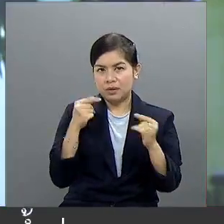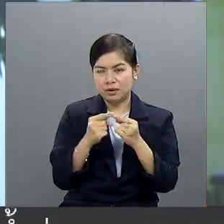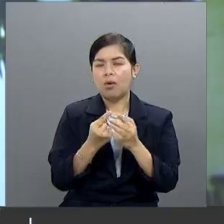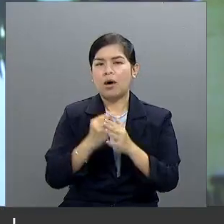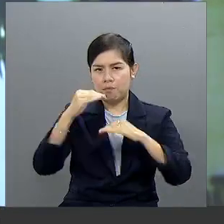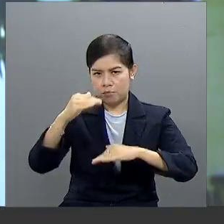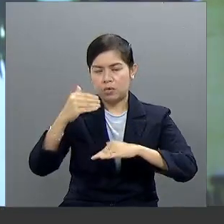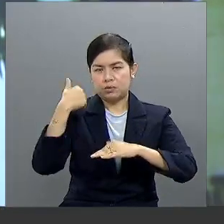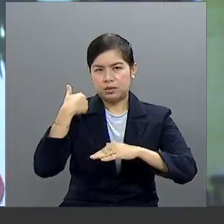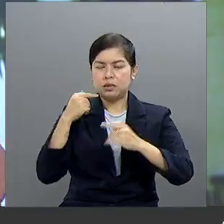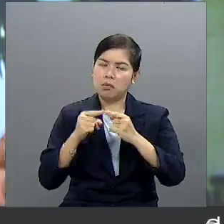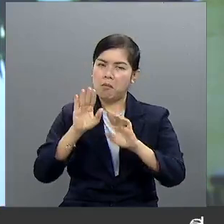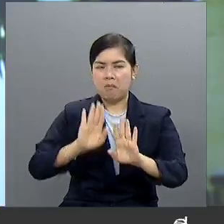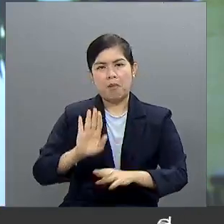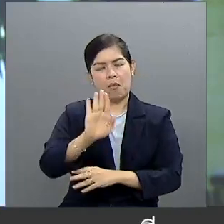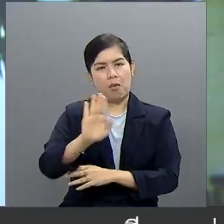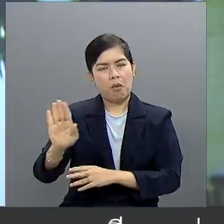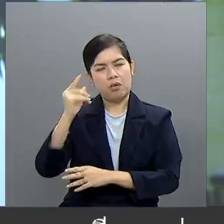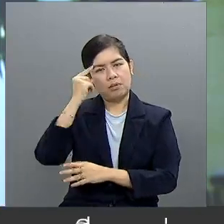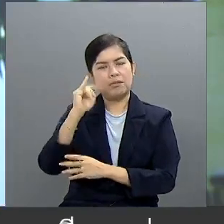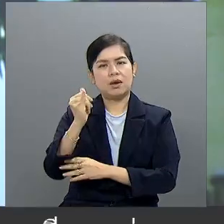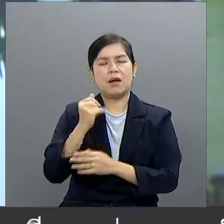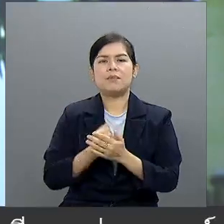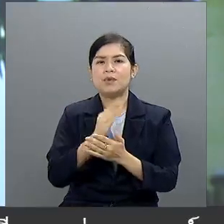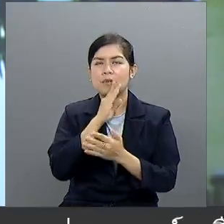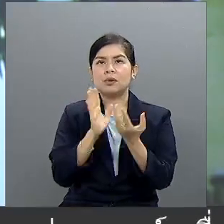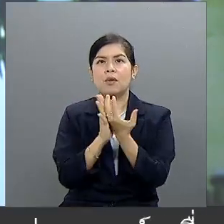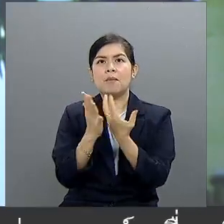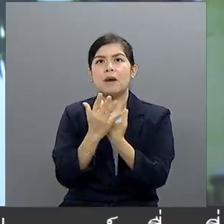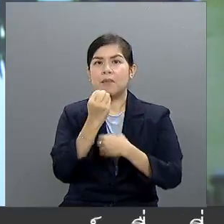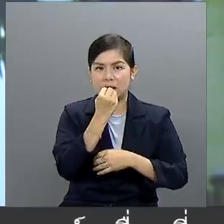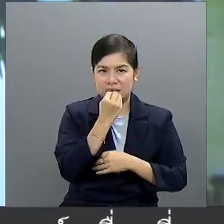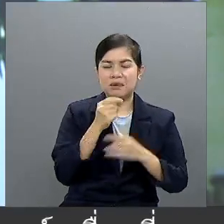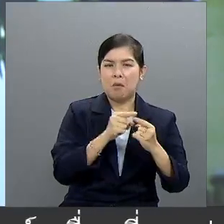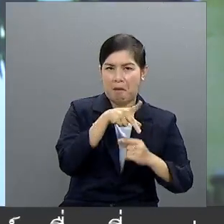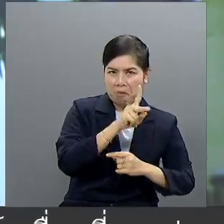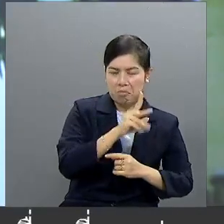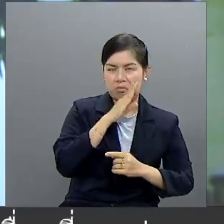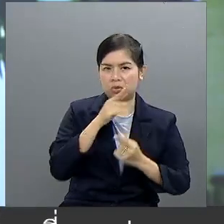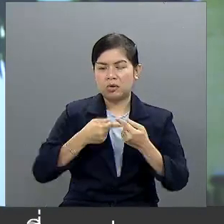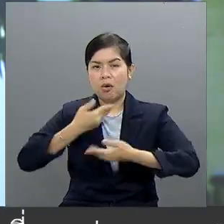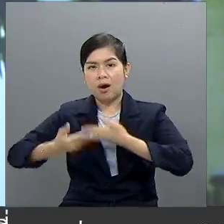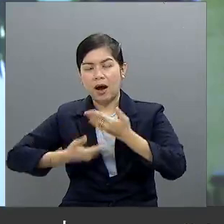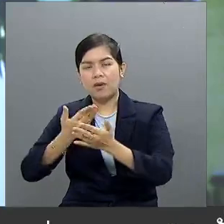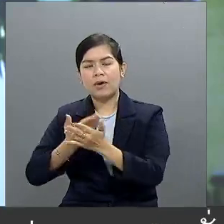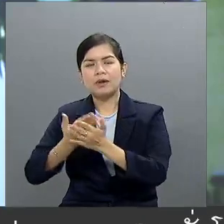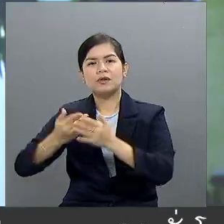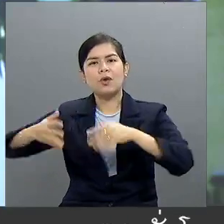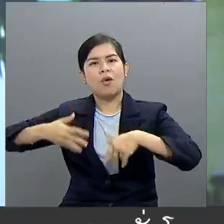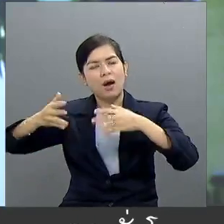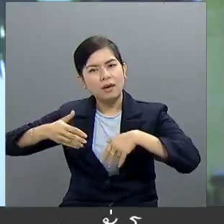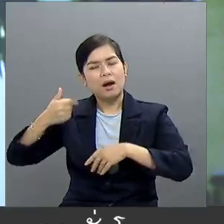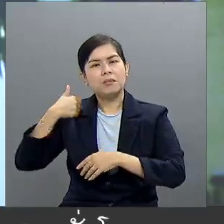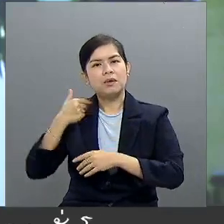ก็ถ้าเกิดนำมากินก็มีประโยชน์ต่อร่างกายนำมาขายก็มีรายได้ด้วยเนี่ยแหละแล้วปลูกแบบลอยฟ้าด้วยนะค